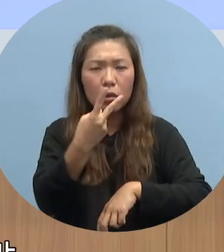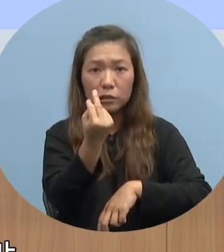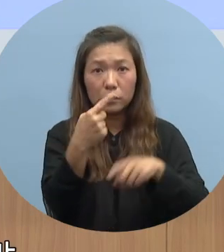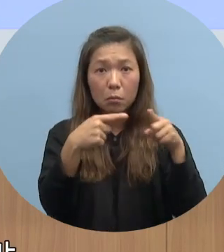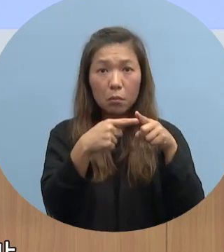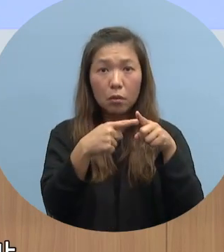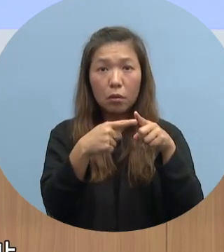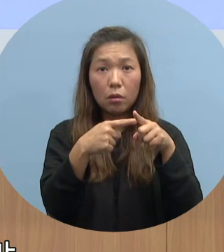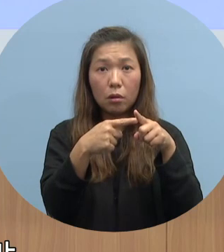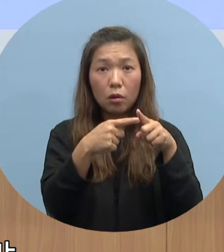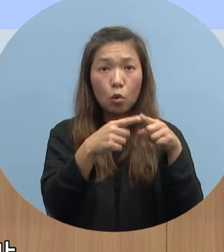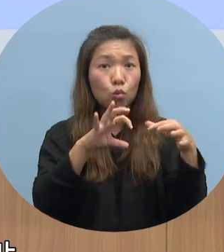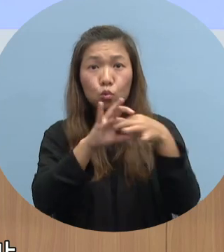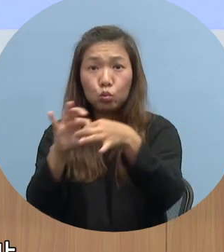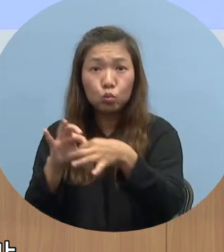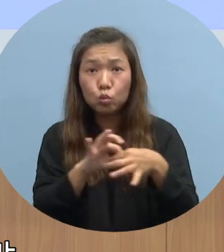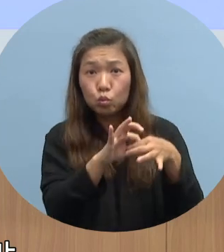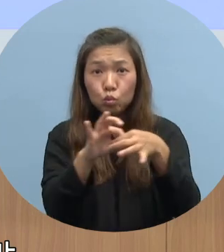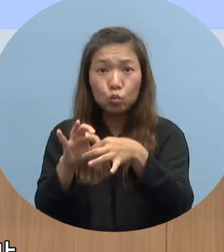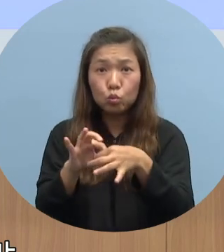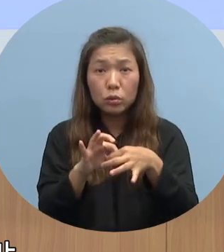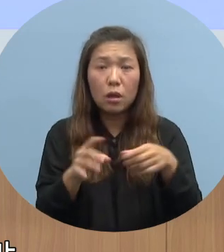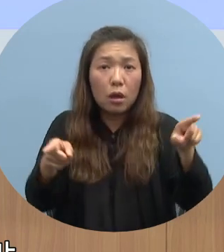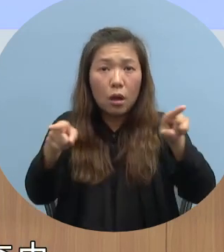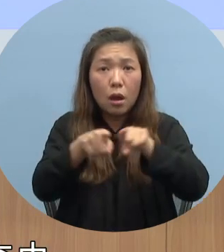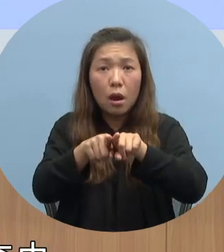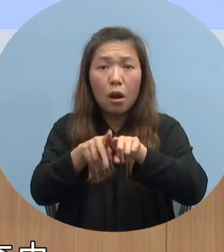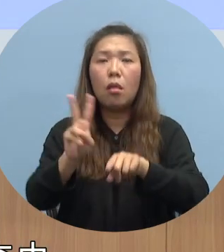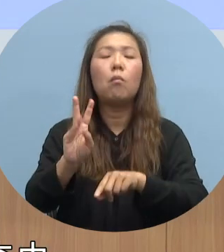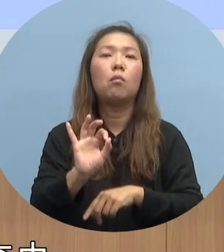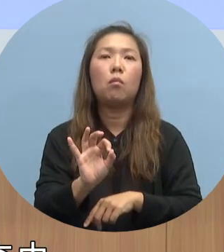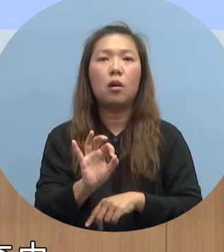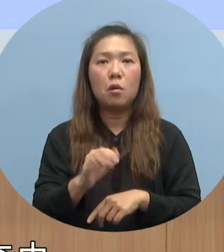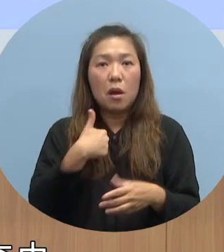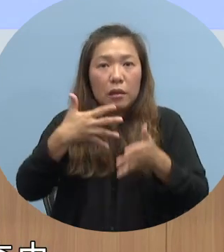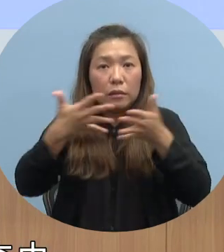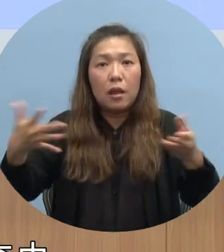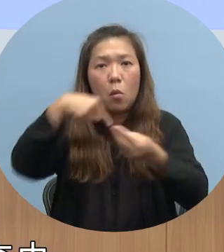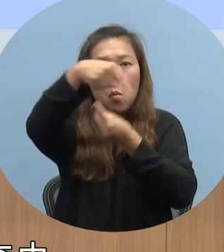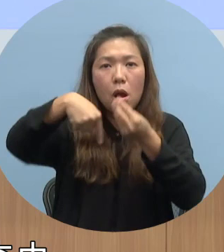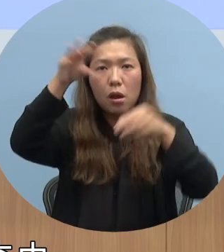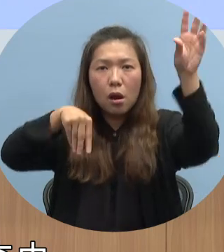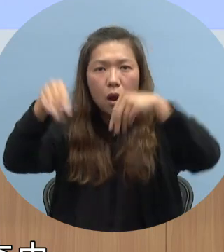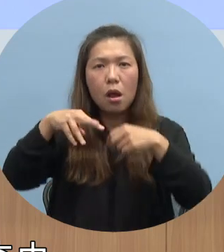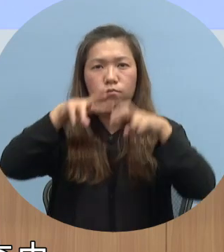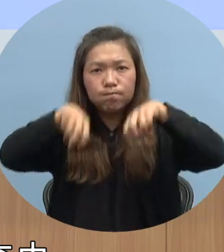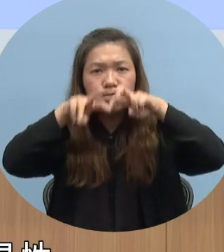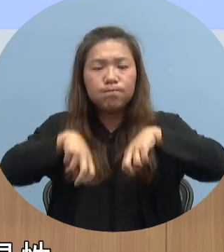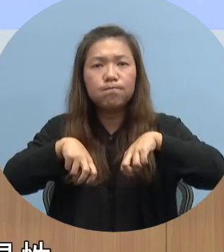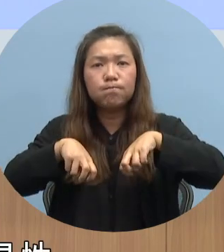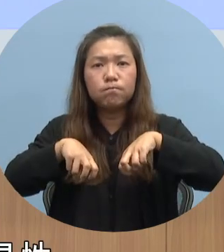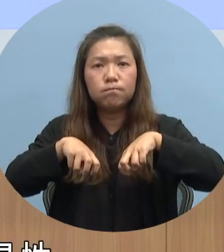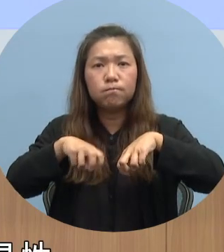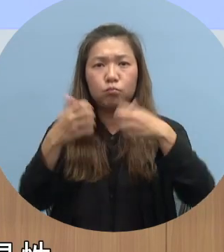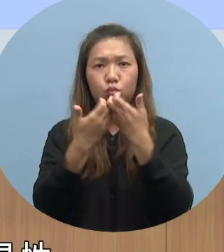名病人咧有任何一啲好共通嘅嘢嘅。我哋做嘅大規模嘅環境樣本調查入邊咧，